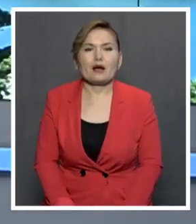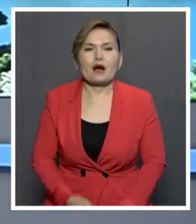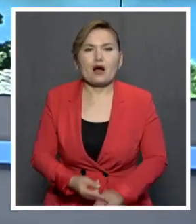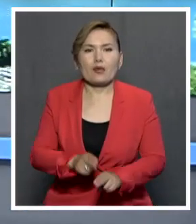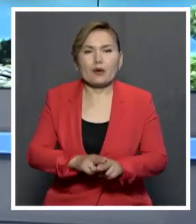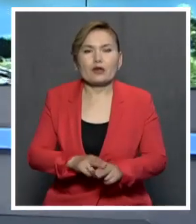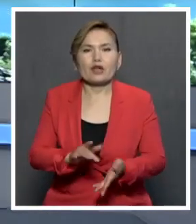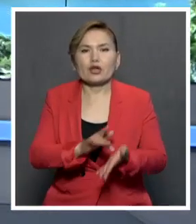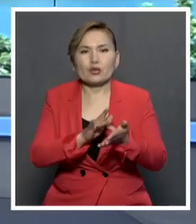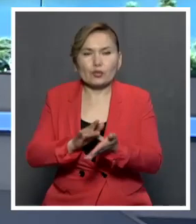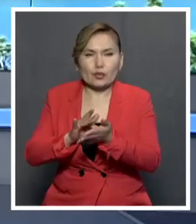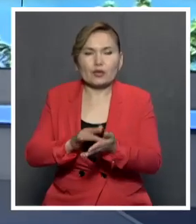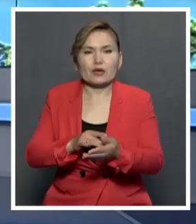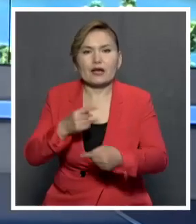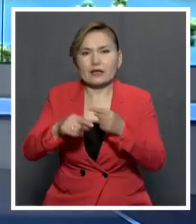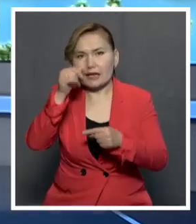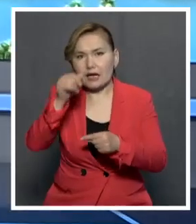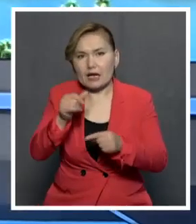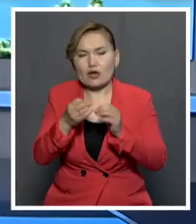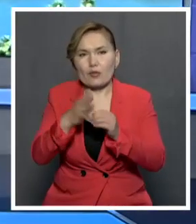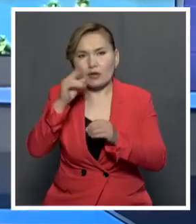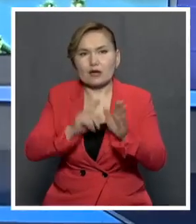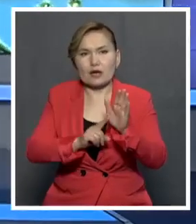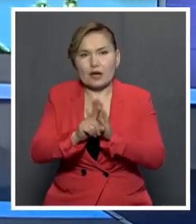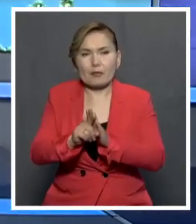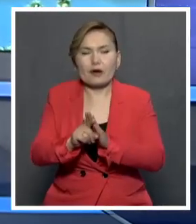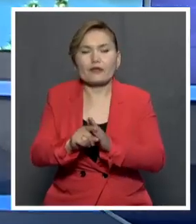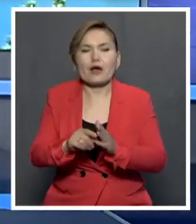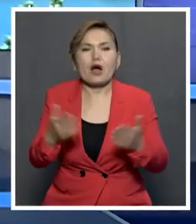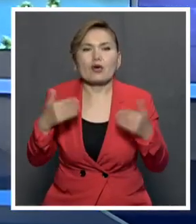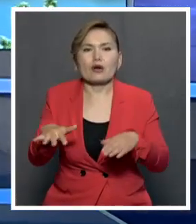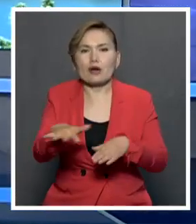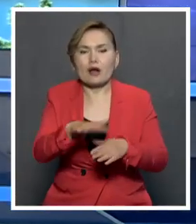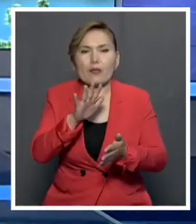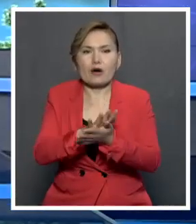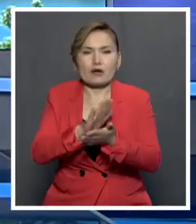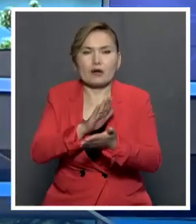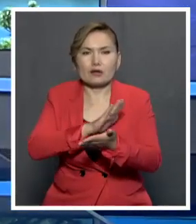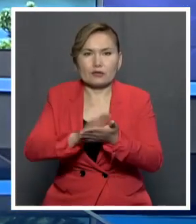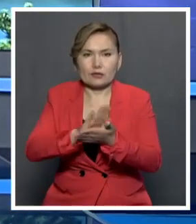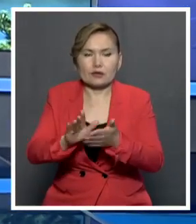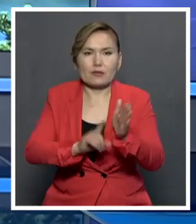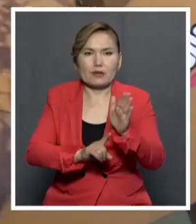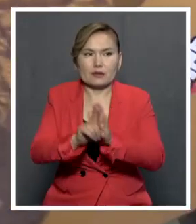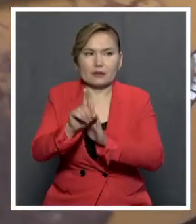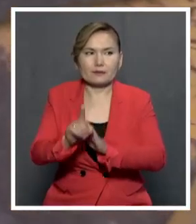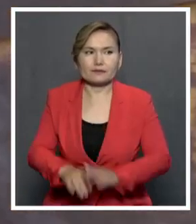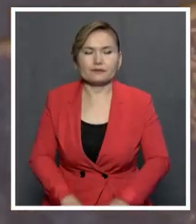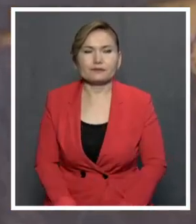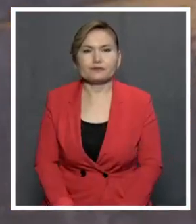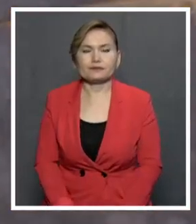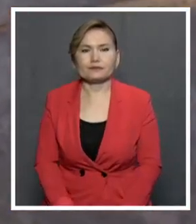Баянауылда туристік маусым келер айдың 15-нен басталады. Қазір курортты аймақты күл қоқыстан тазартып жатырым.